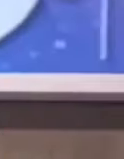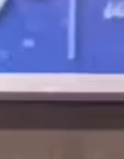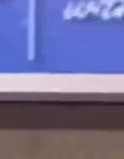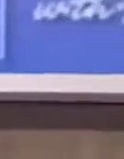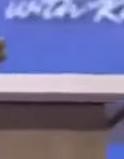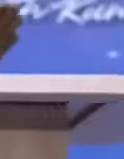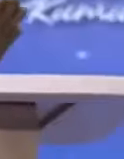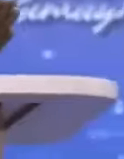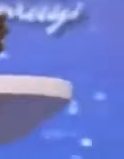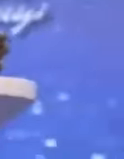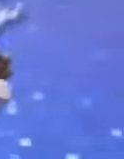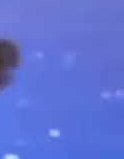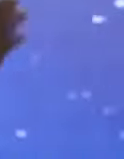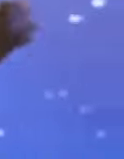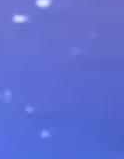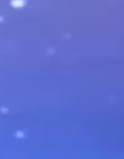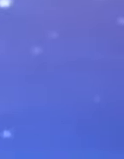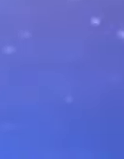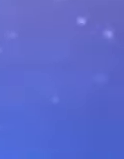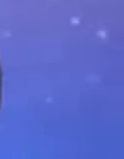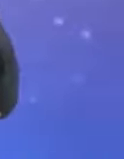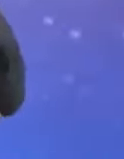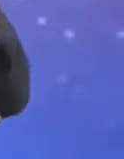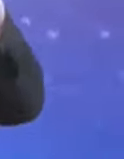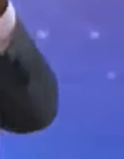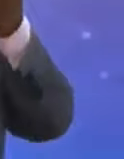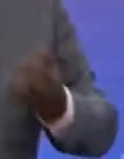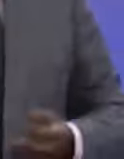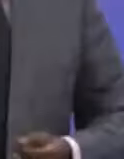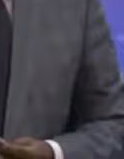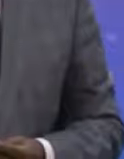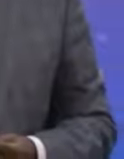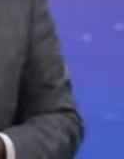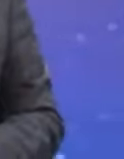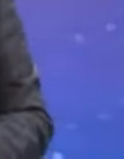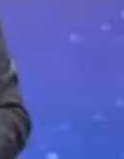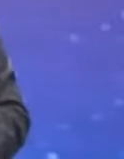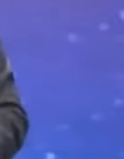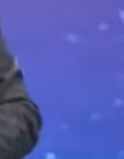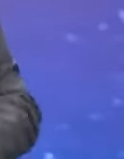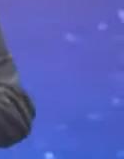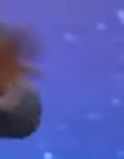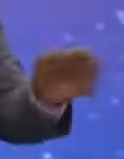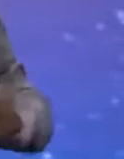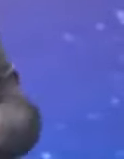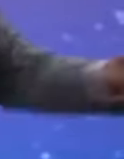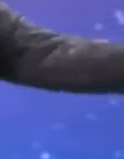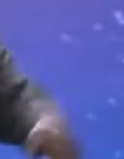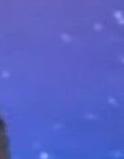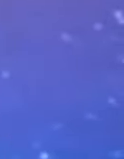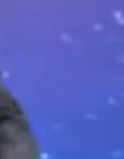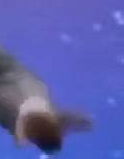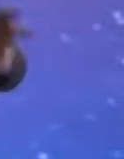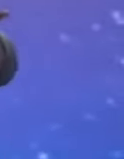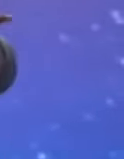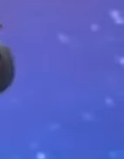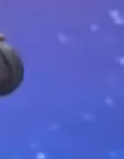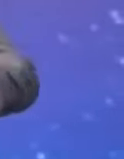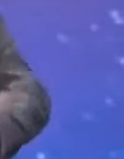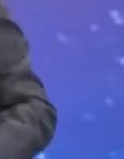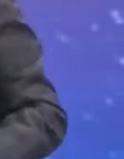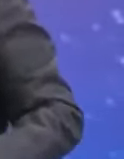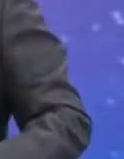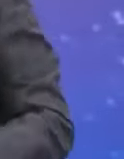apporte un changement la grâce de Dieu apporte une transformation la grâce de Dieu apporte